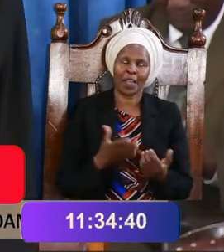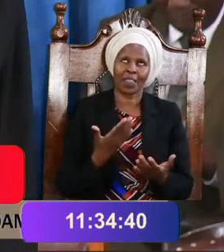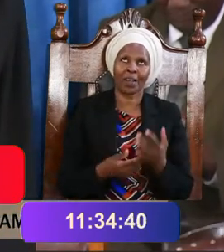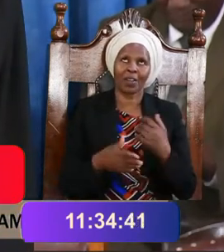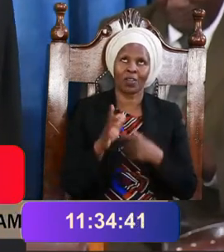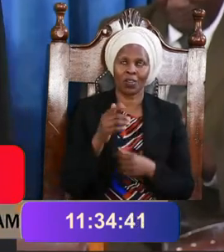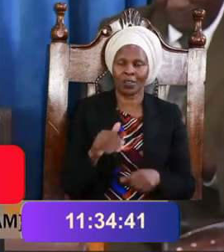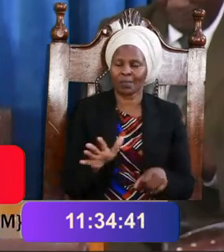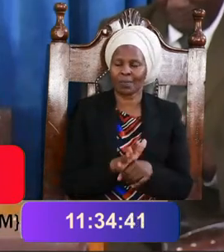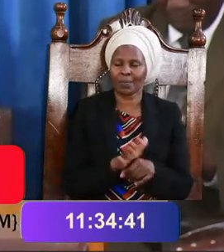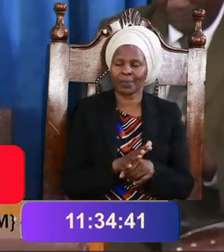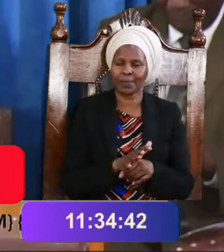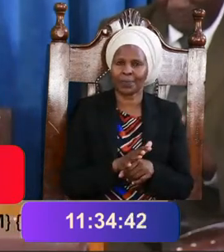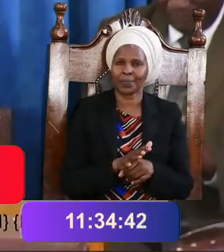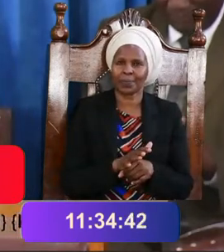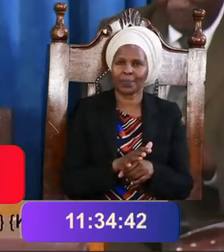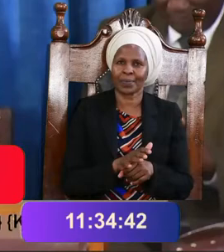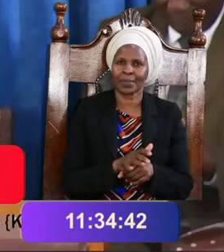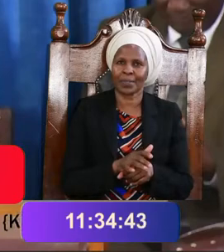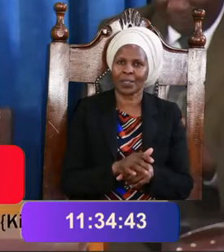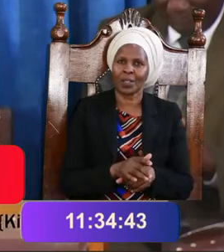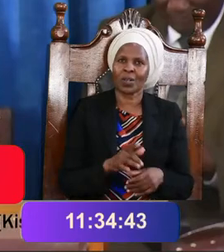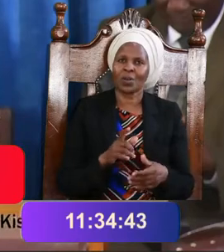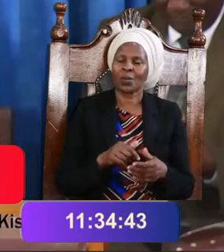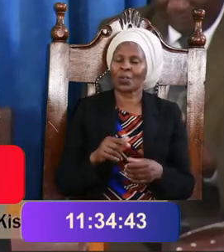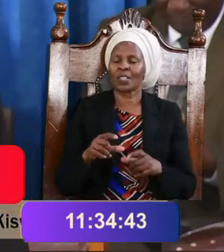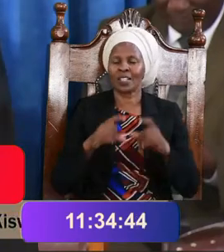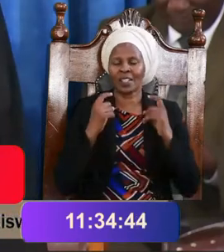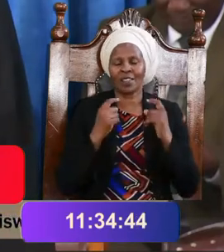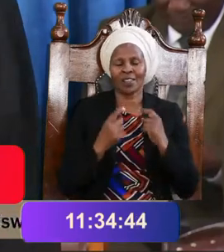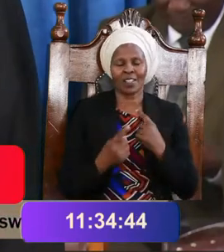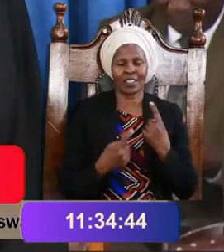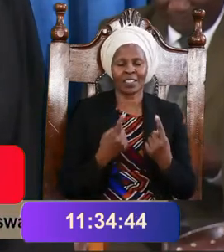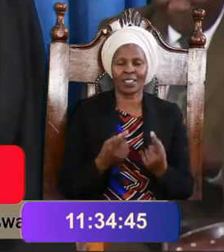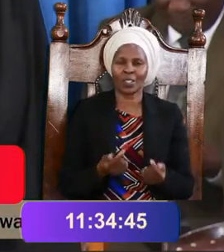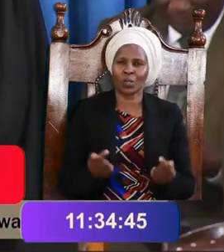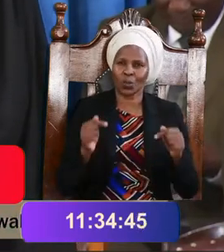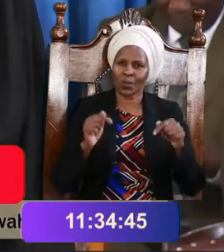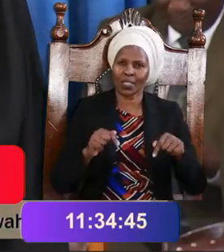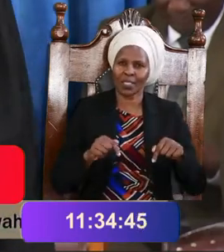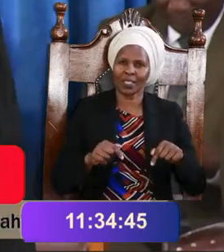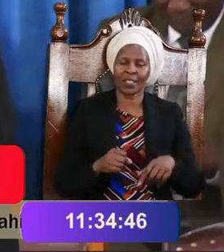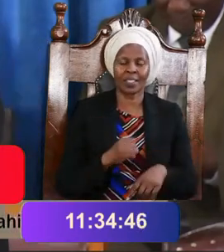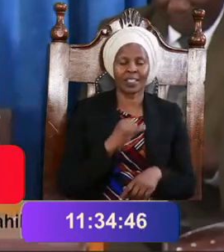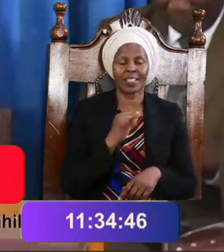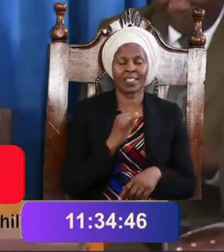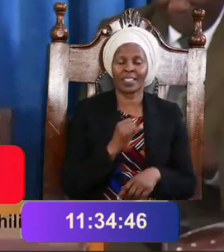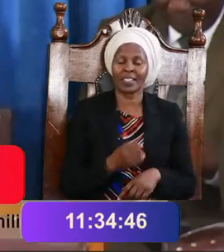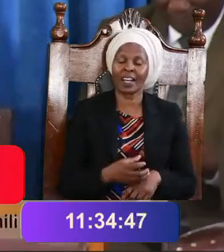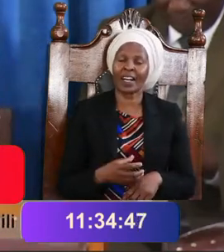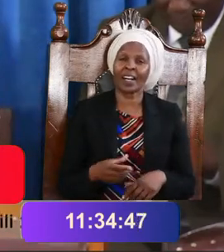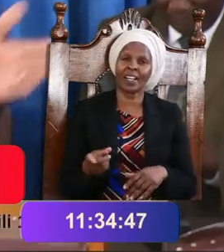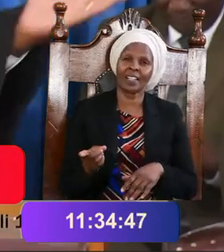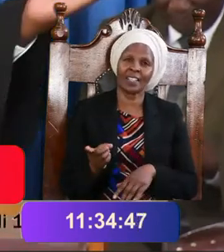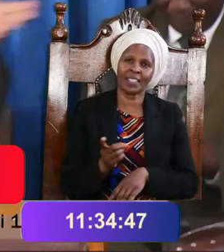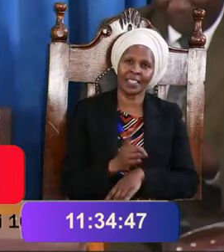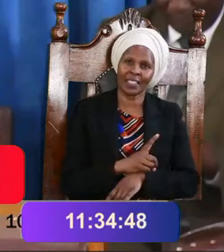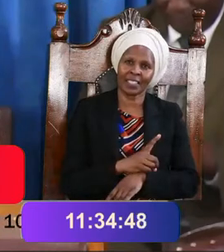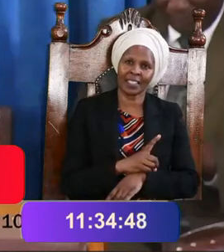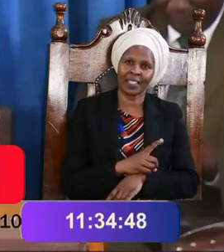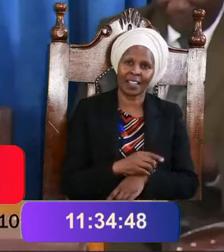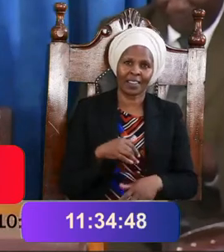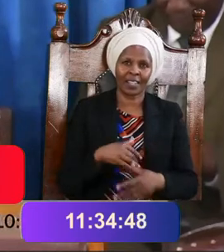sana. Na kama vile mchungaji ametuambia, leo ni siku ambayo tunaanza wiki